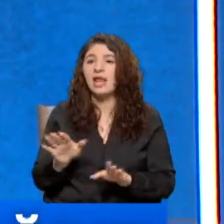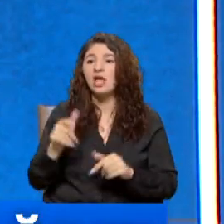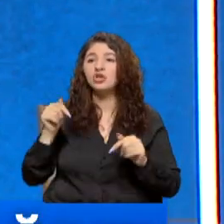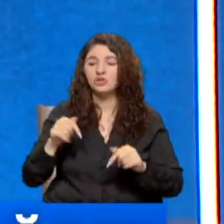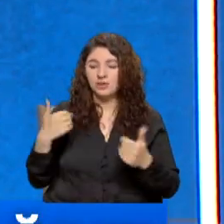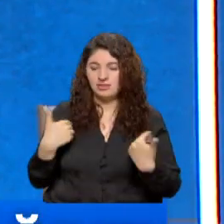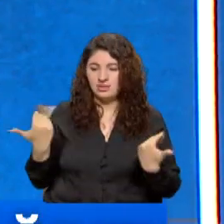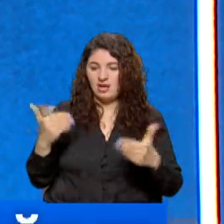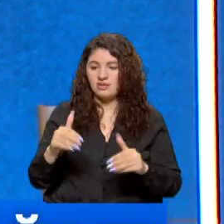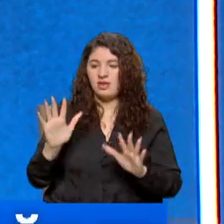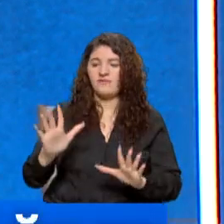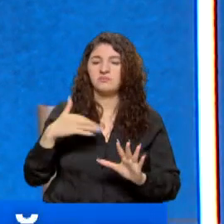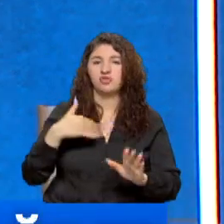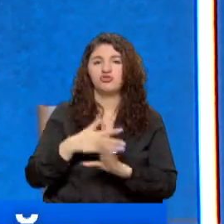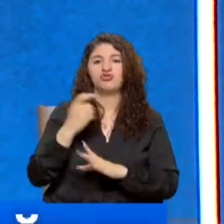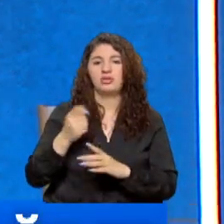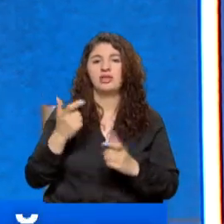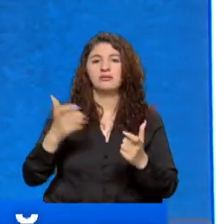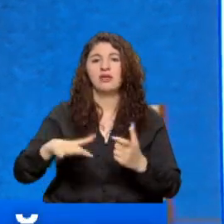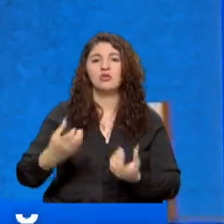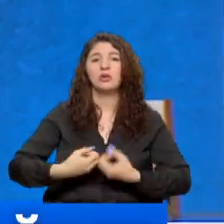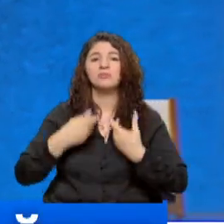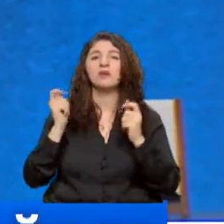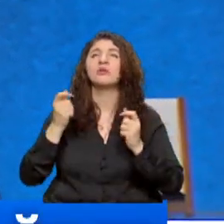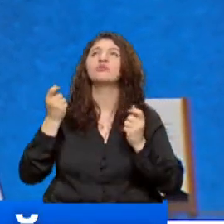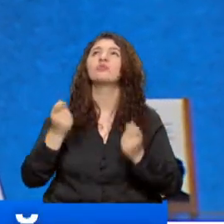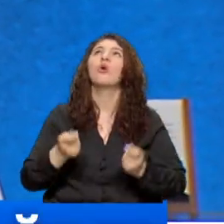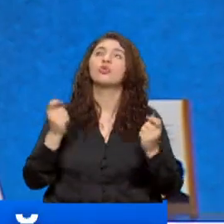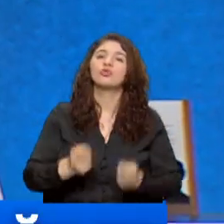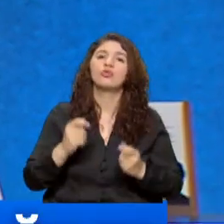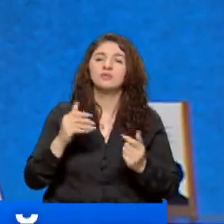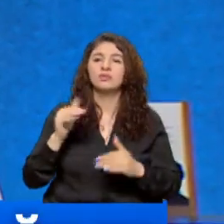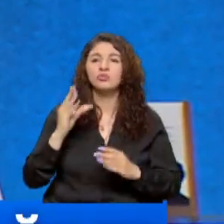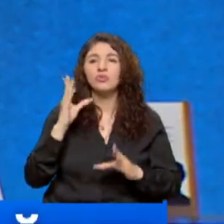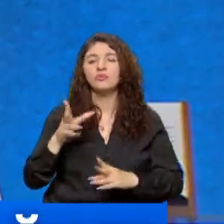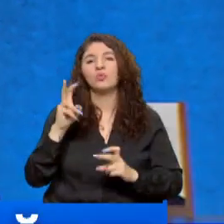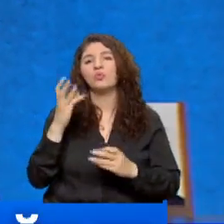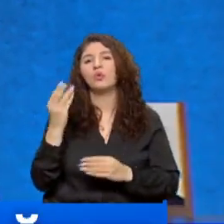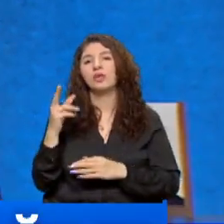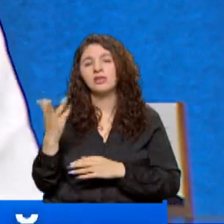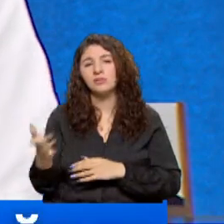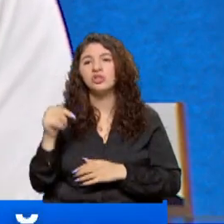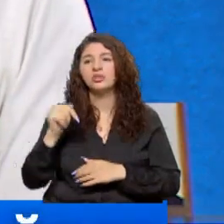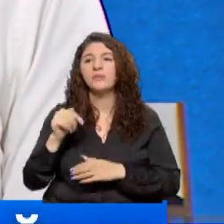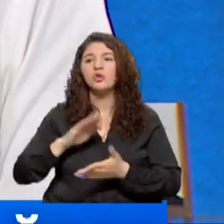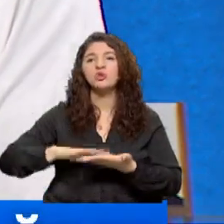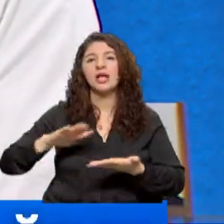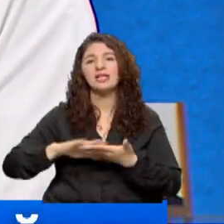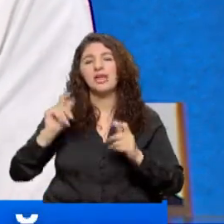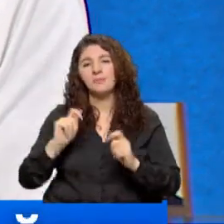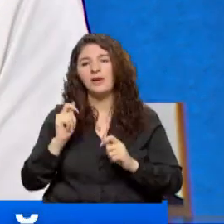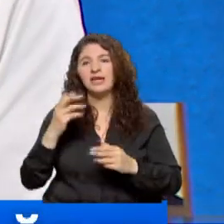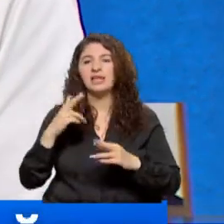değil Şimdi geldik Evet biz gerçekten yerli Üretim yapmak zorundaymış hıza Ama birçok konuda olduğu gibi şimdi telafi